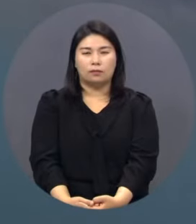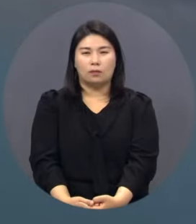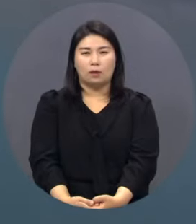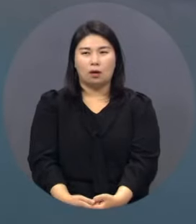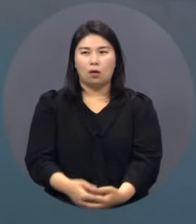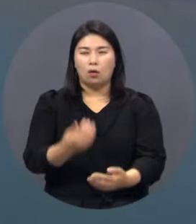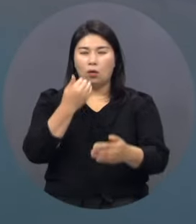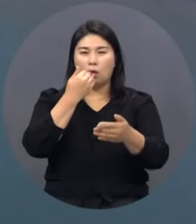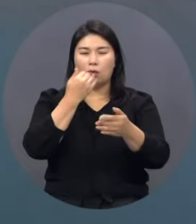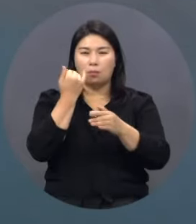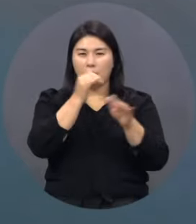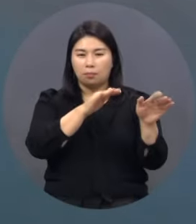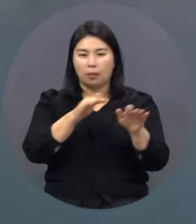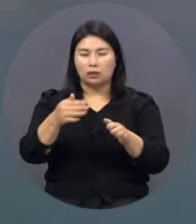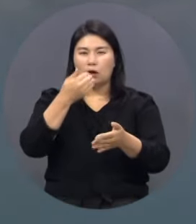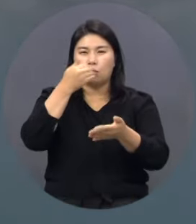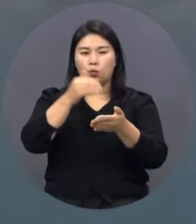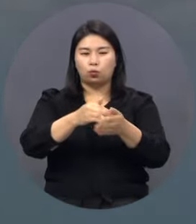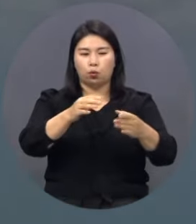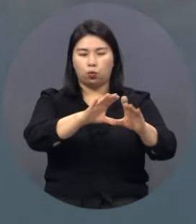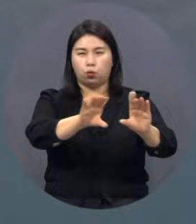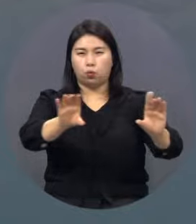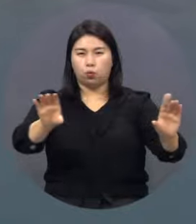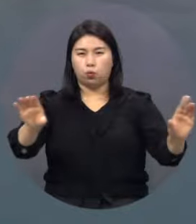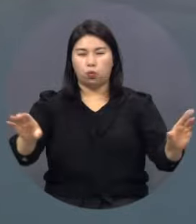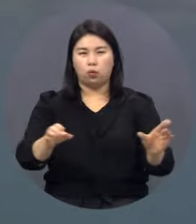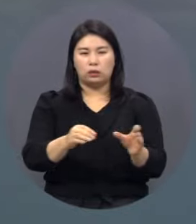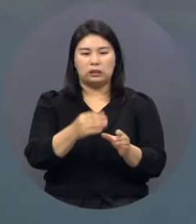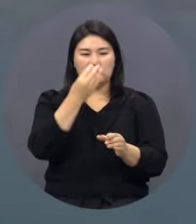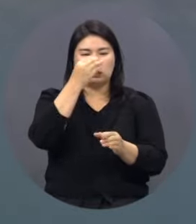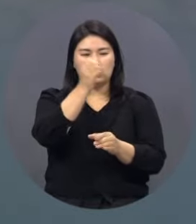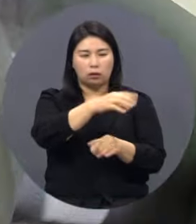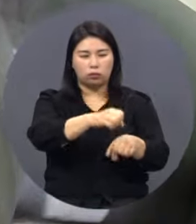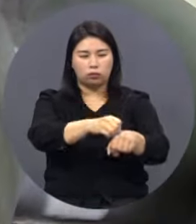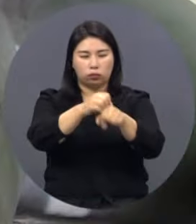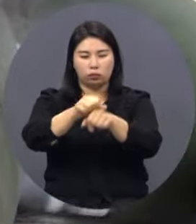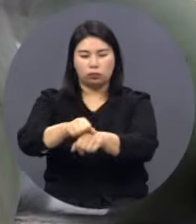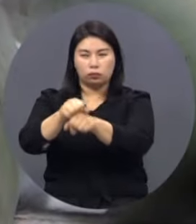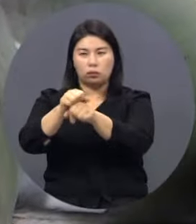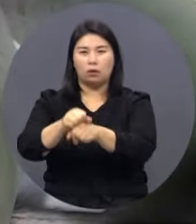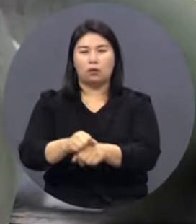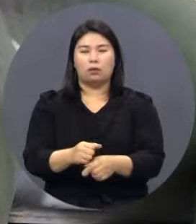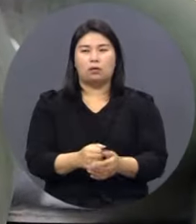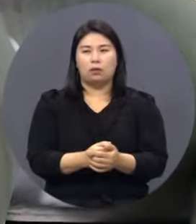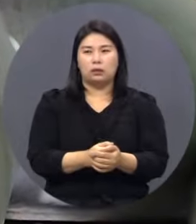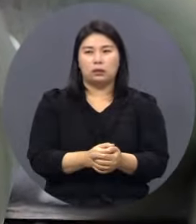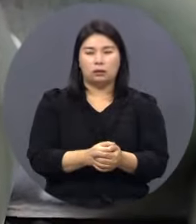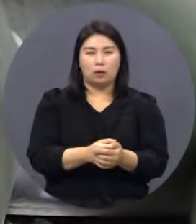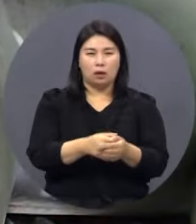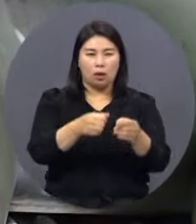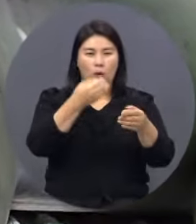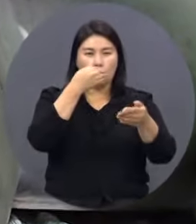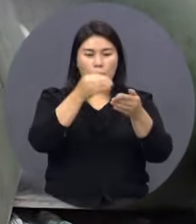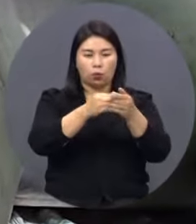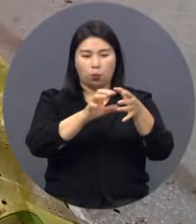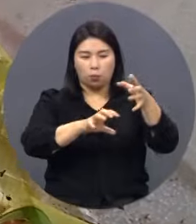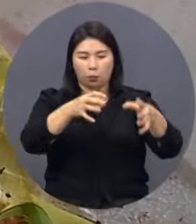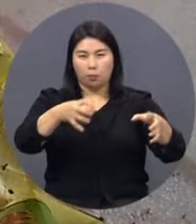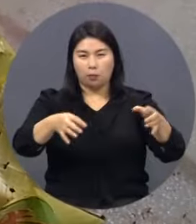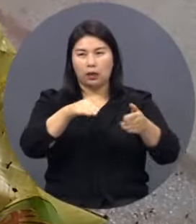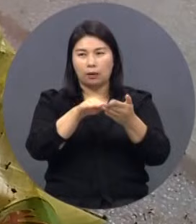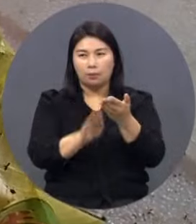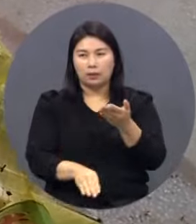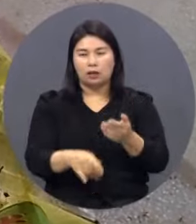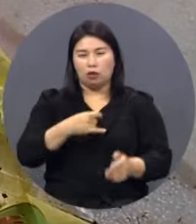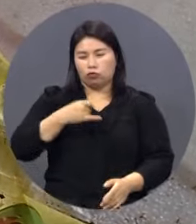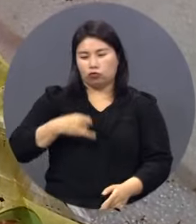방파제 주변 커다란 돌 위로 긴 띠를 이루며 쌓여있는 쓰레기들. 겹겹이 쌓여있는 테트라포드 아래에는 중국어가